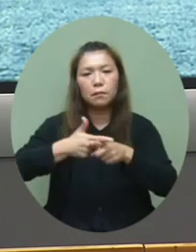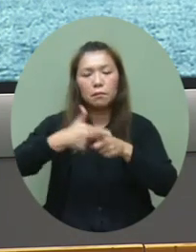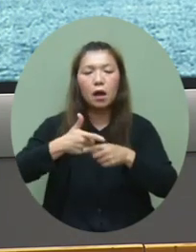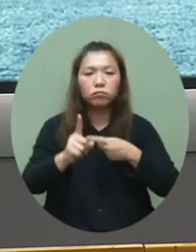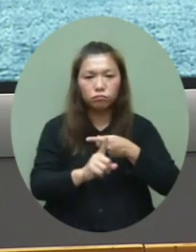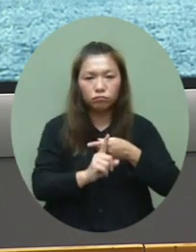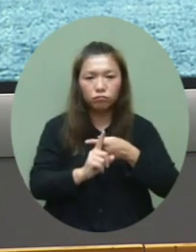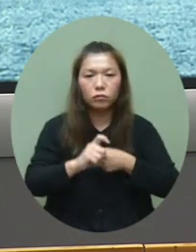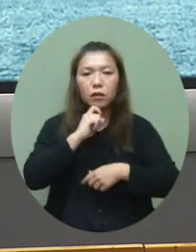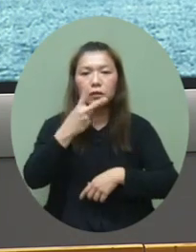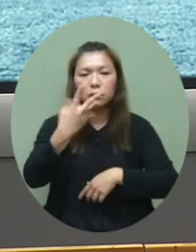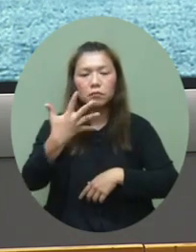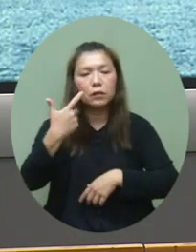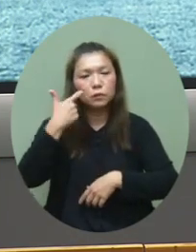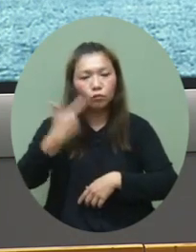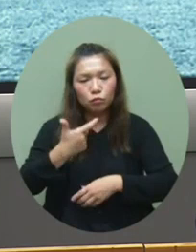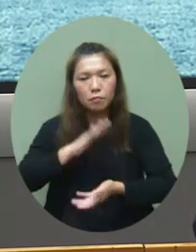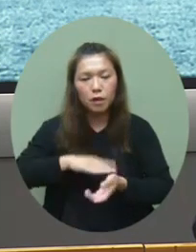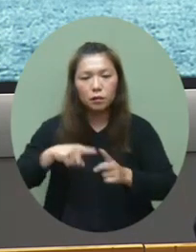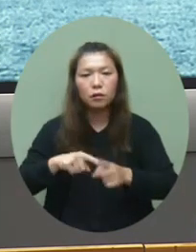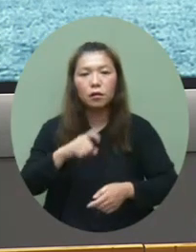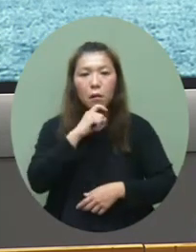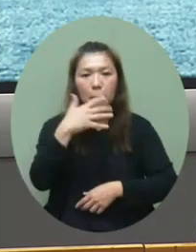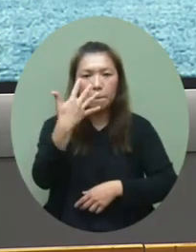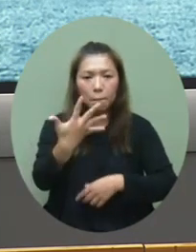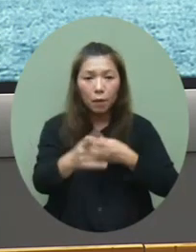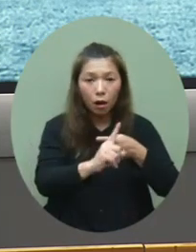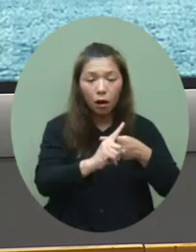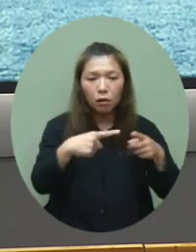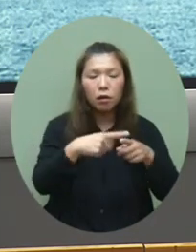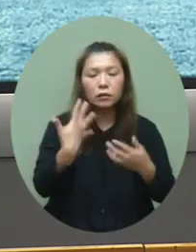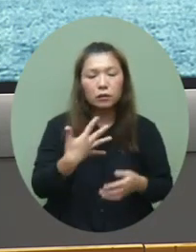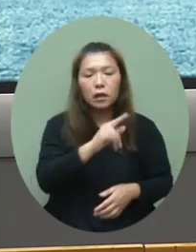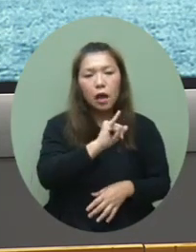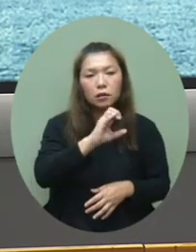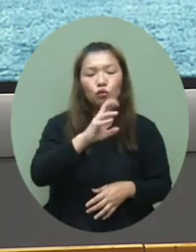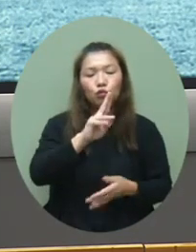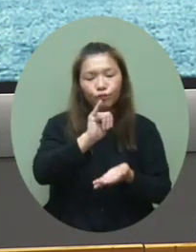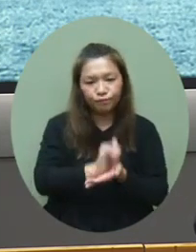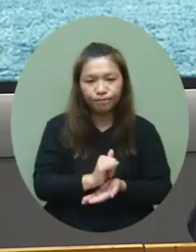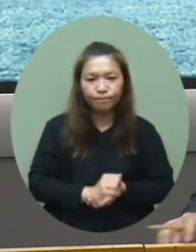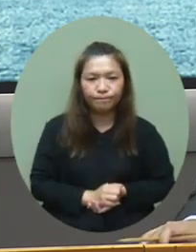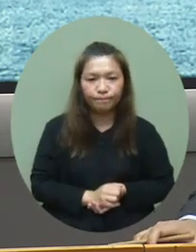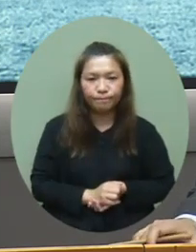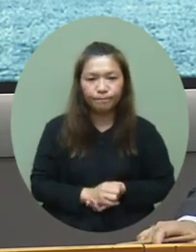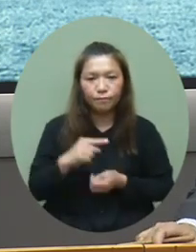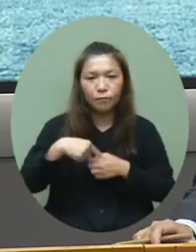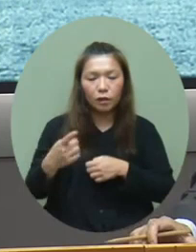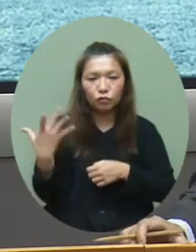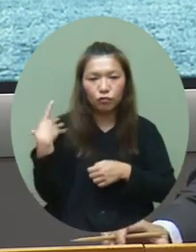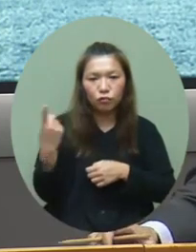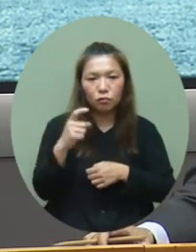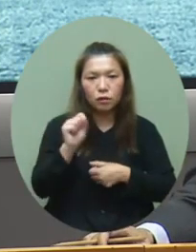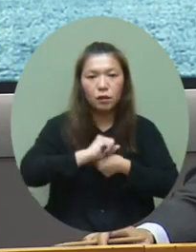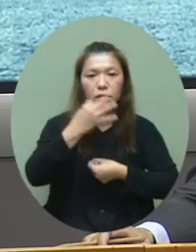殆，25名的嚴重病人，其中5名的危殆病人現在在深切治療部那裡留醫。另外昨天呈